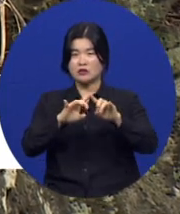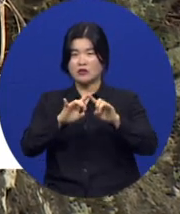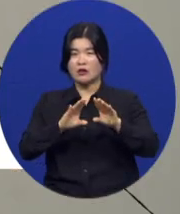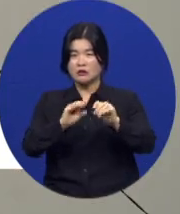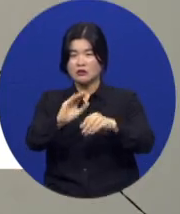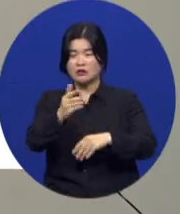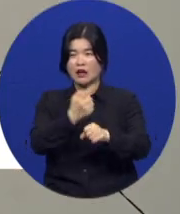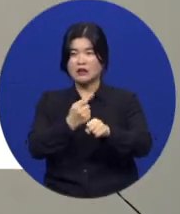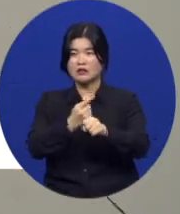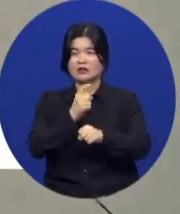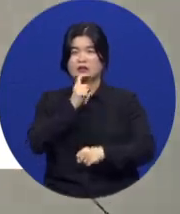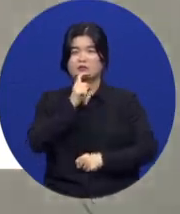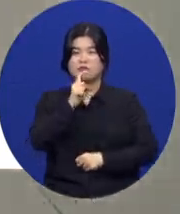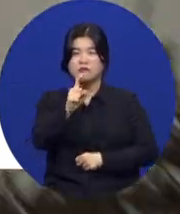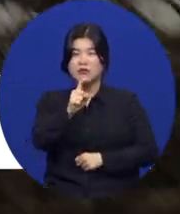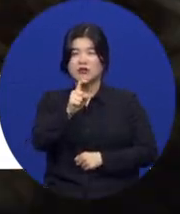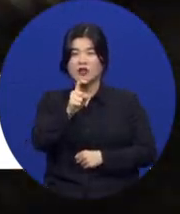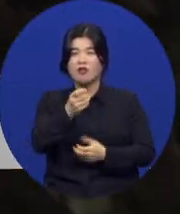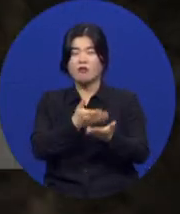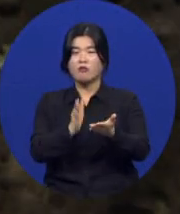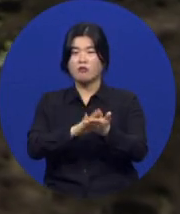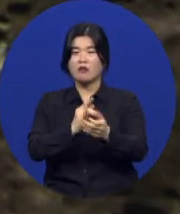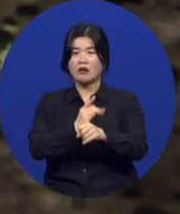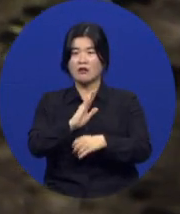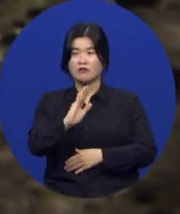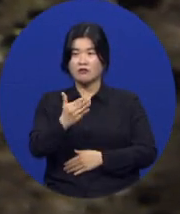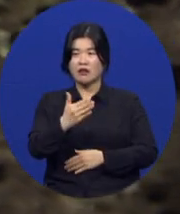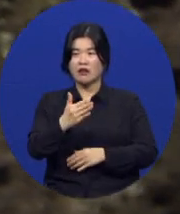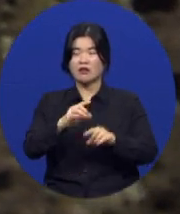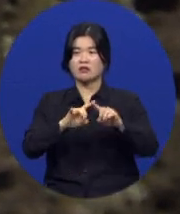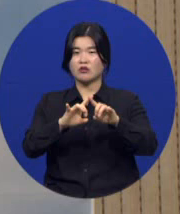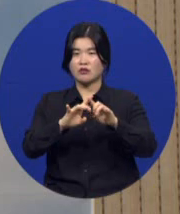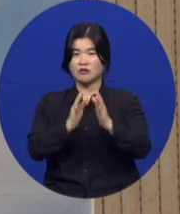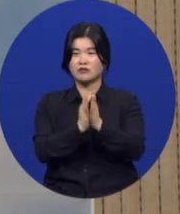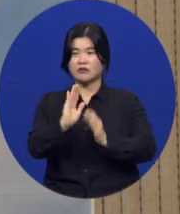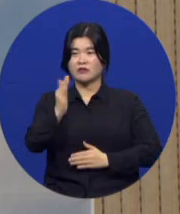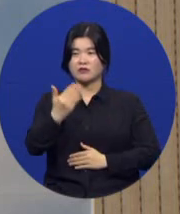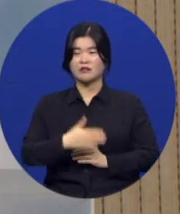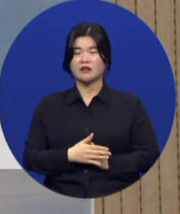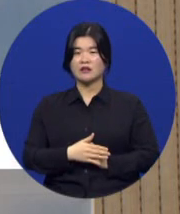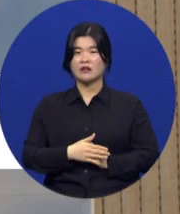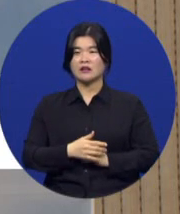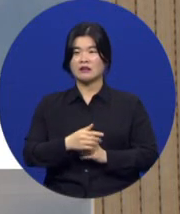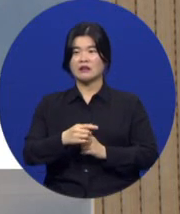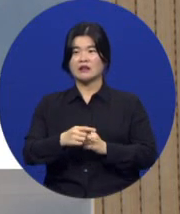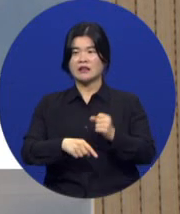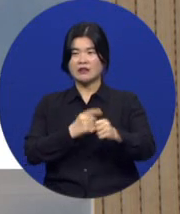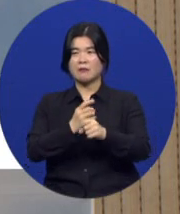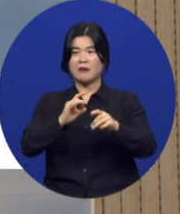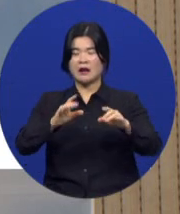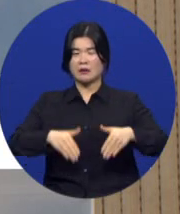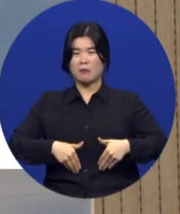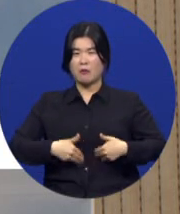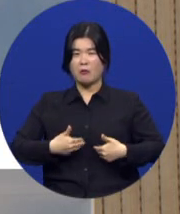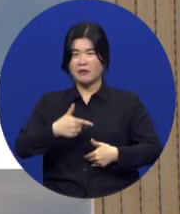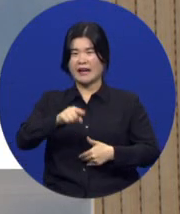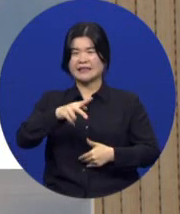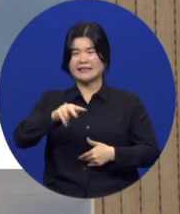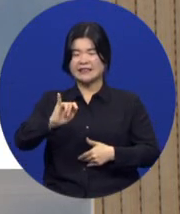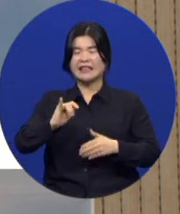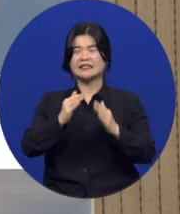1시간 10분 만 의 설비를 복구에 전력공급을 제기했습니다 매년 봄철에 까치가 집을 많이 짓고